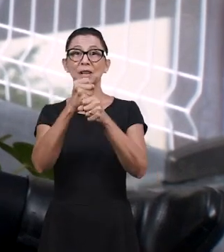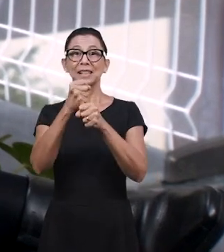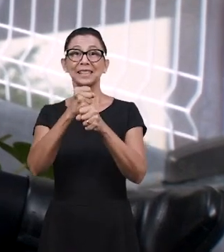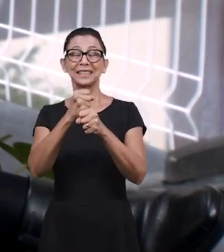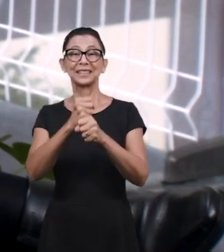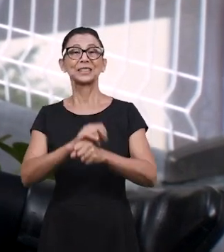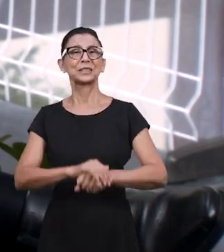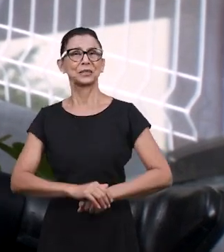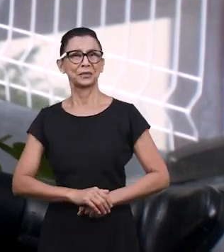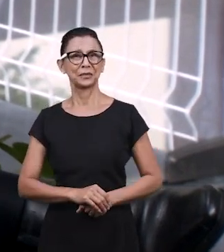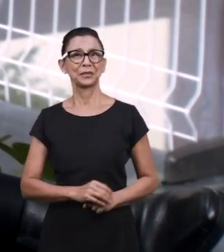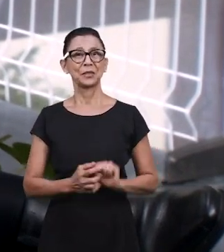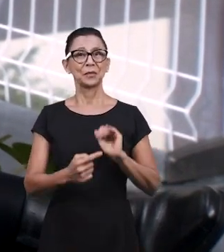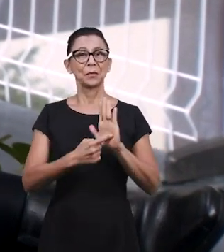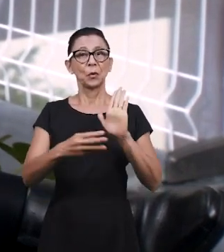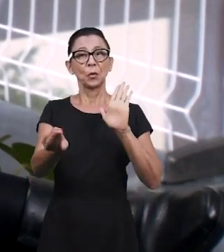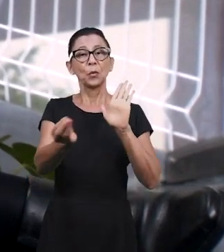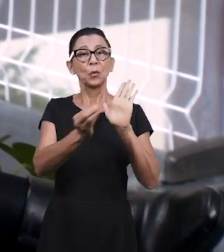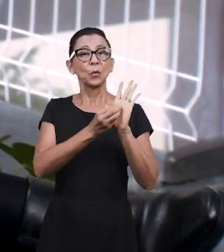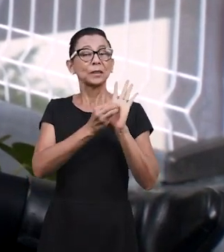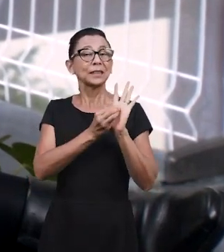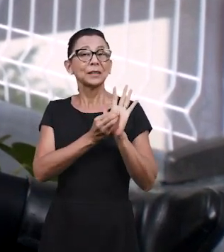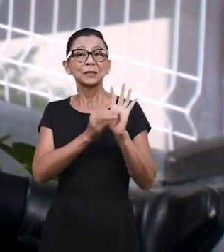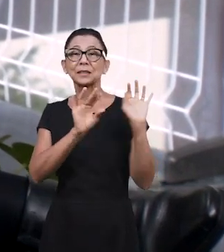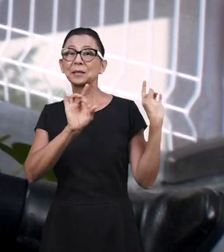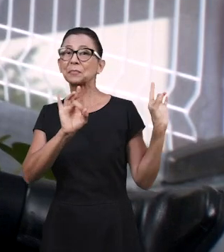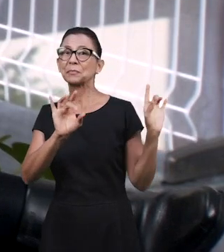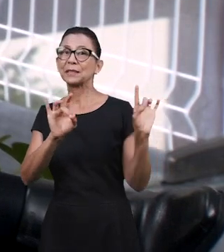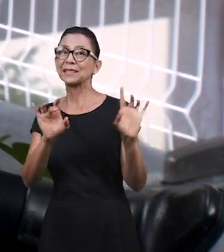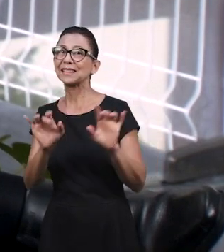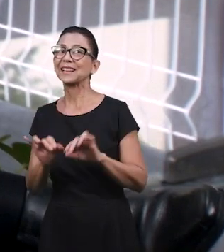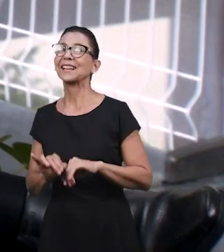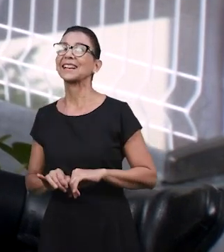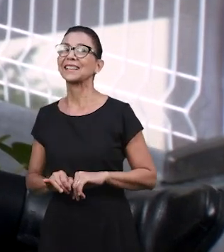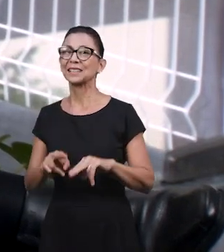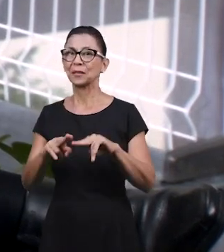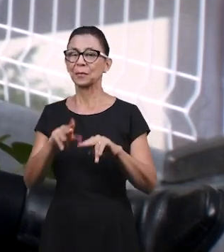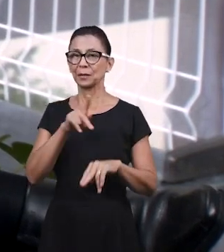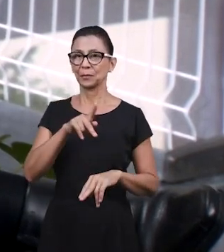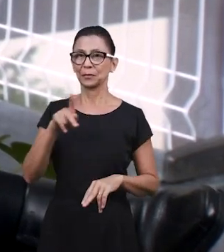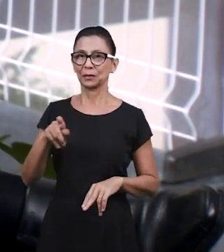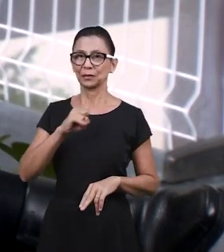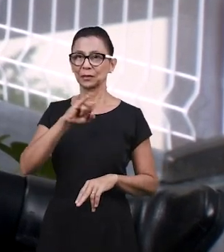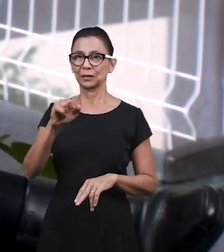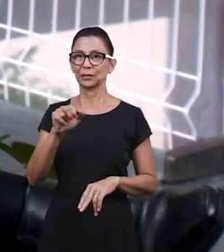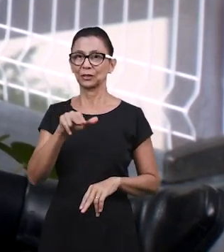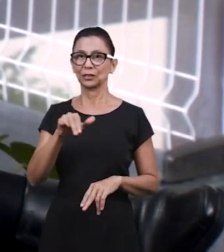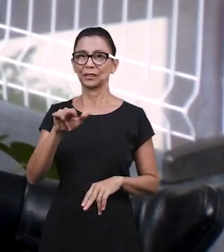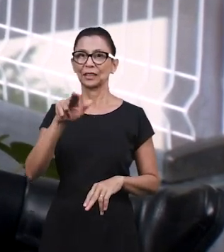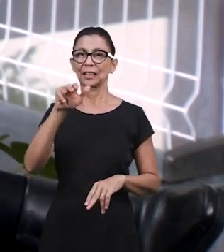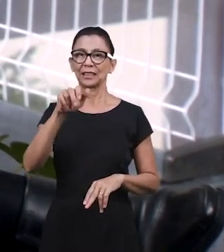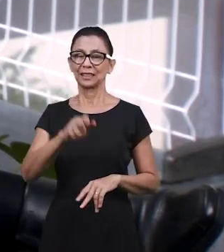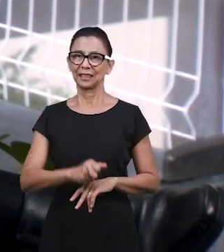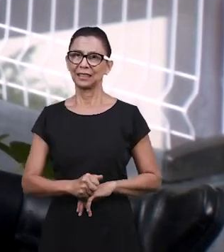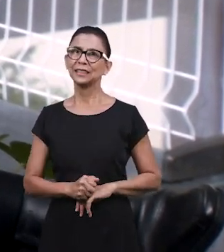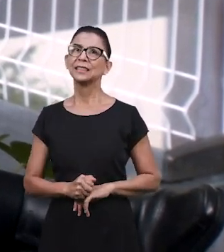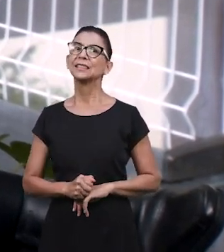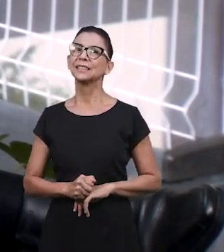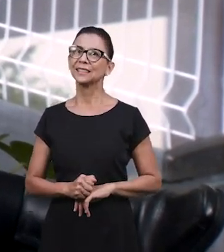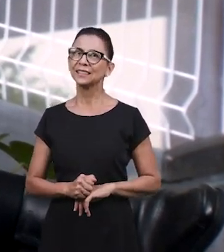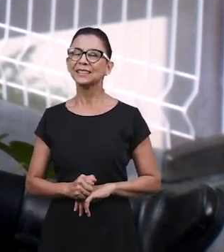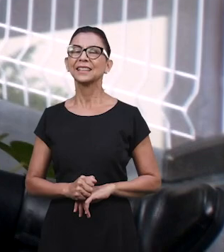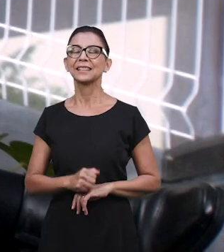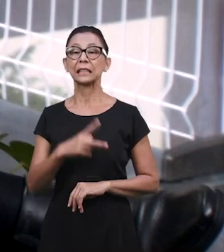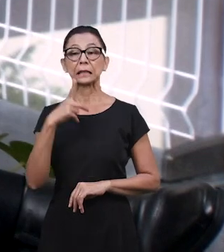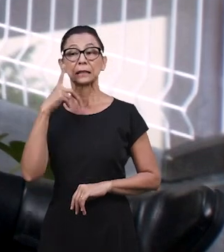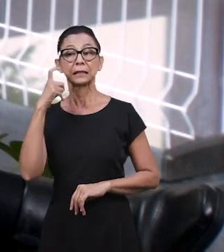cette année, nous avons toujours présenté des contenus inédits apportés par la professeure Janaïne pour aider les enfants intermédiaires et adolescents à